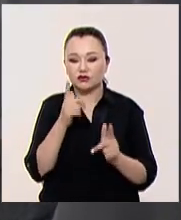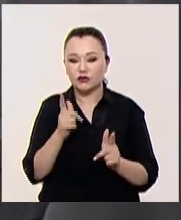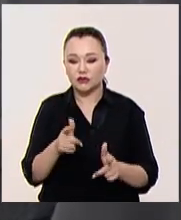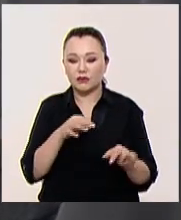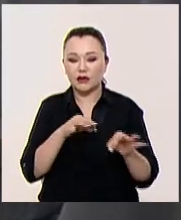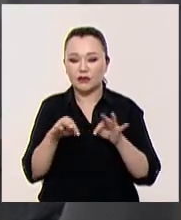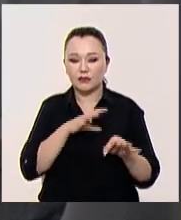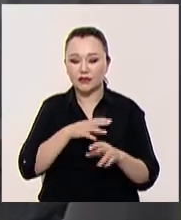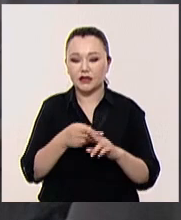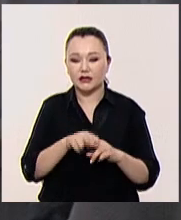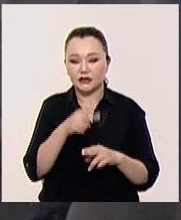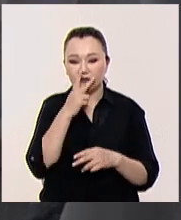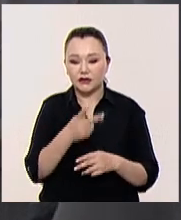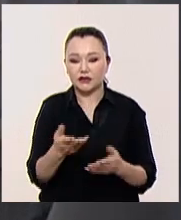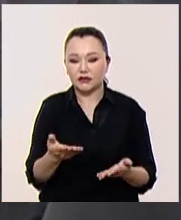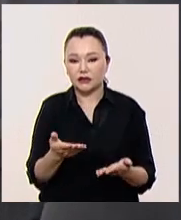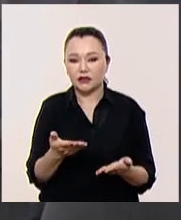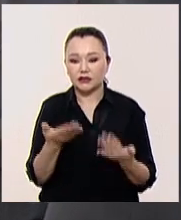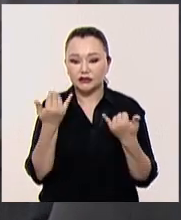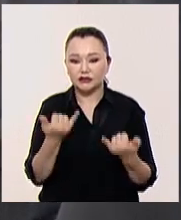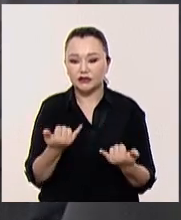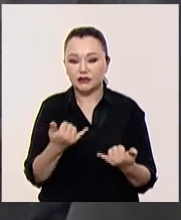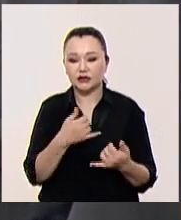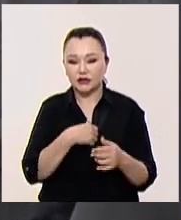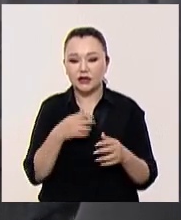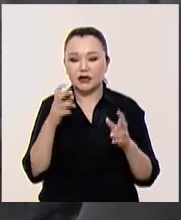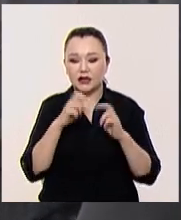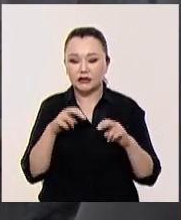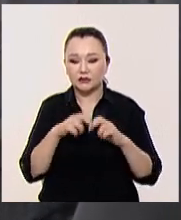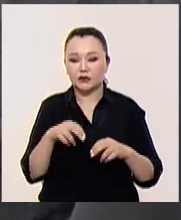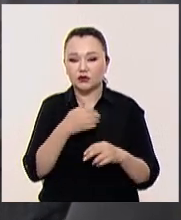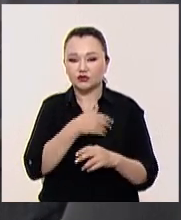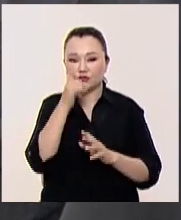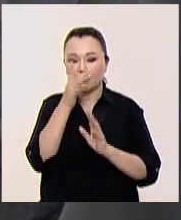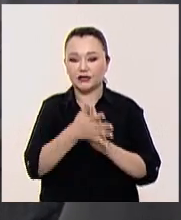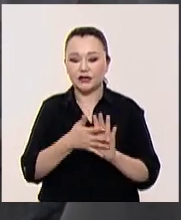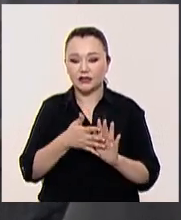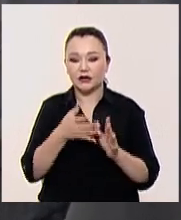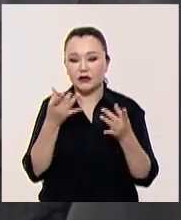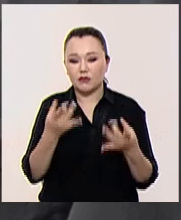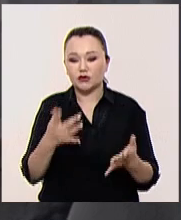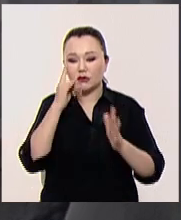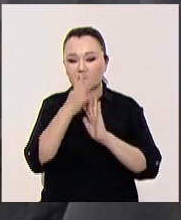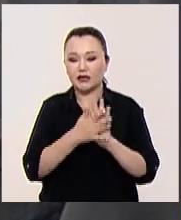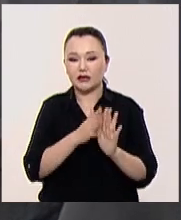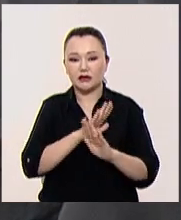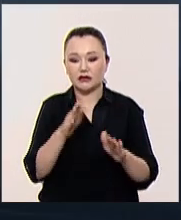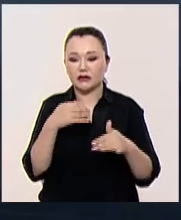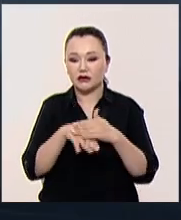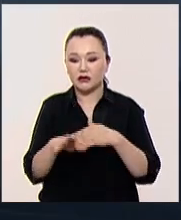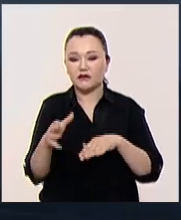проектов. Это тоже, видите. И сейчас, да, я разбираюсь, пытаюсь понять. И не просто понять, а найти